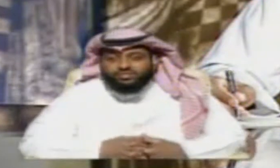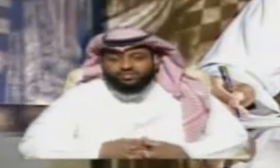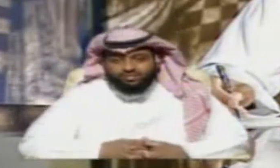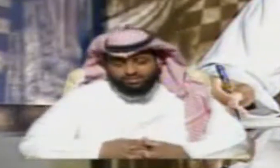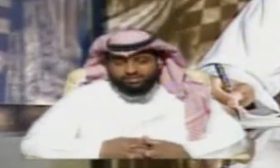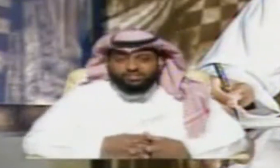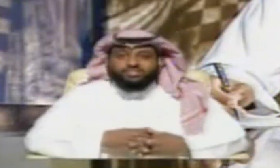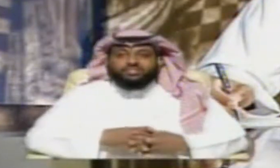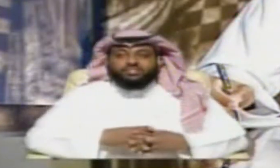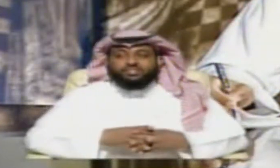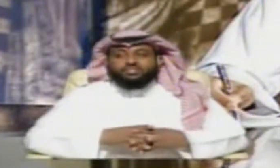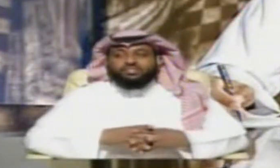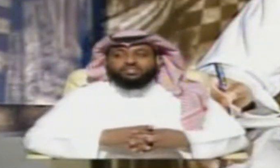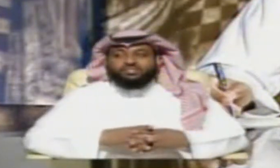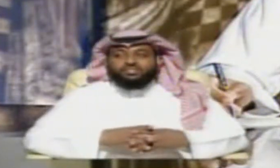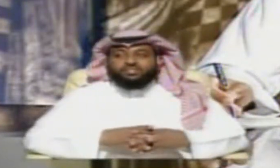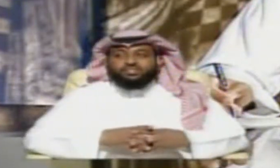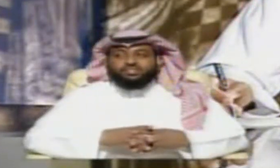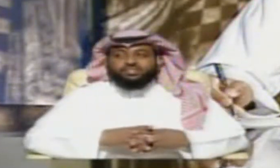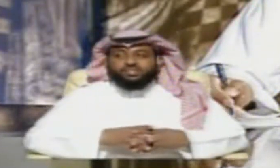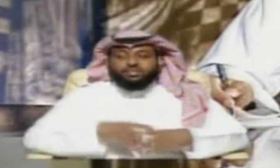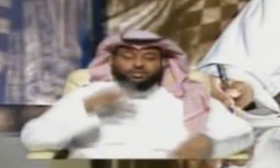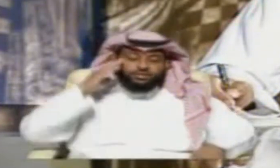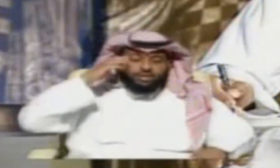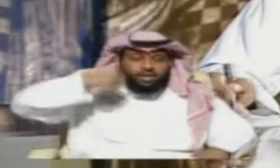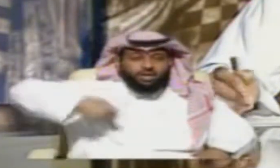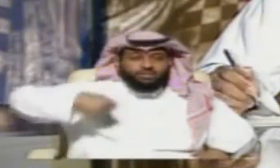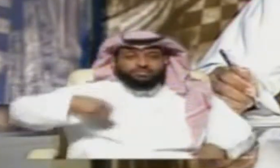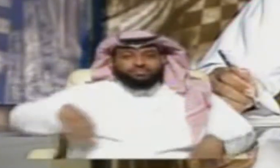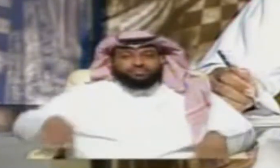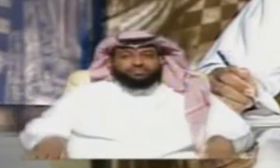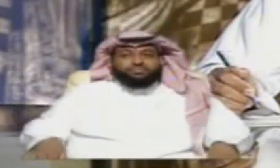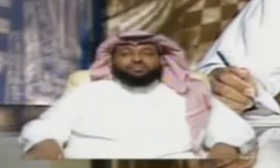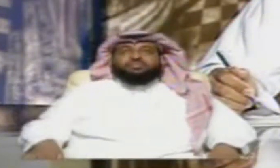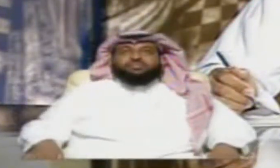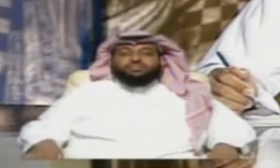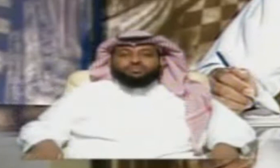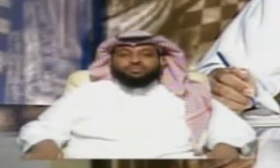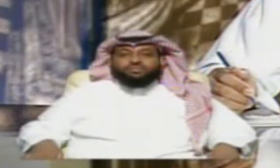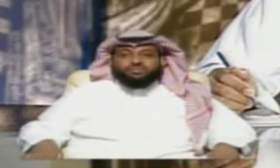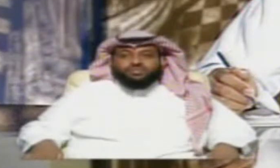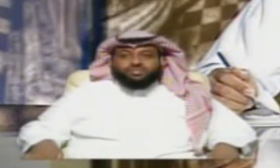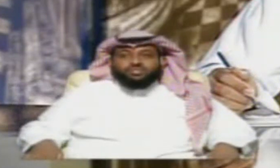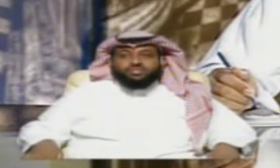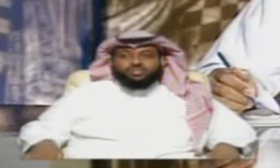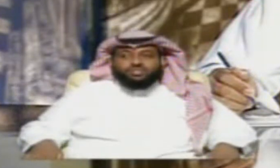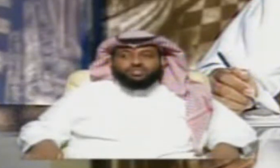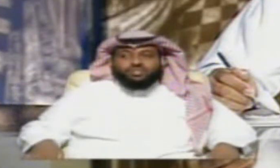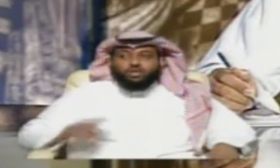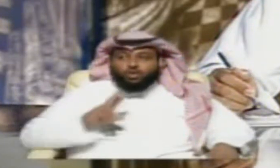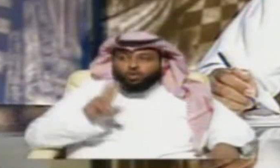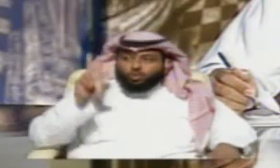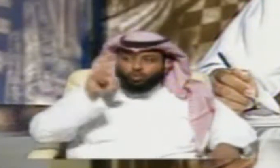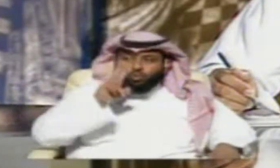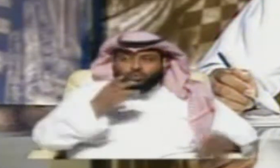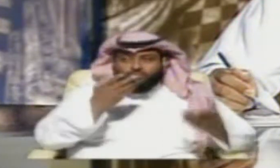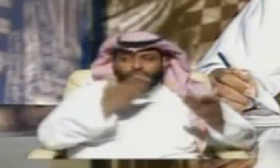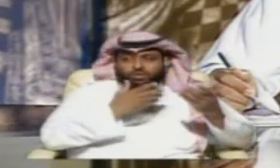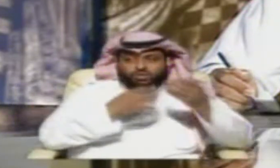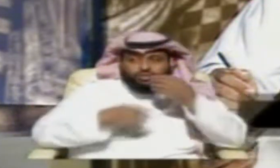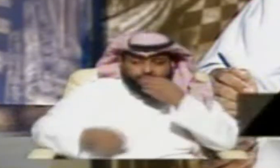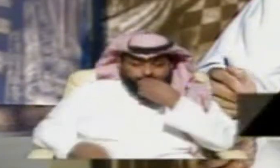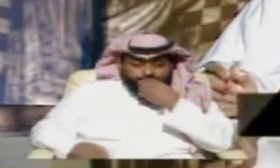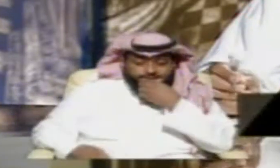سؤالك. تفضلي يا أم محمد. أيوة، السلام عليكم. عليكم السلام ورحمة الله وبركاته. لو سمحت أبغى أسأل